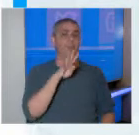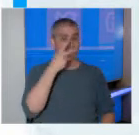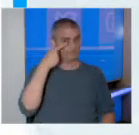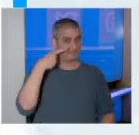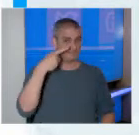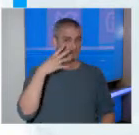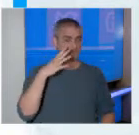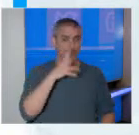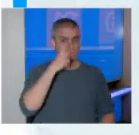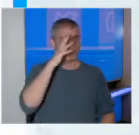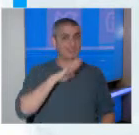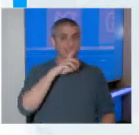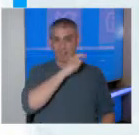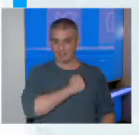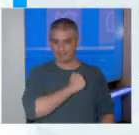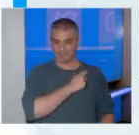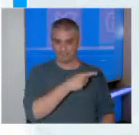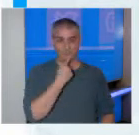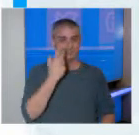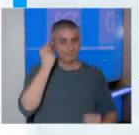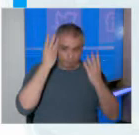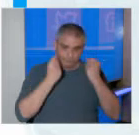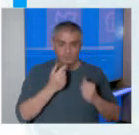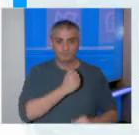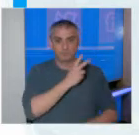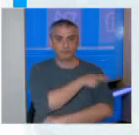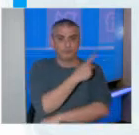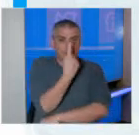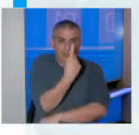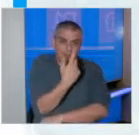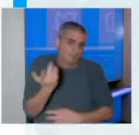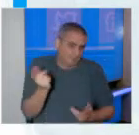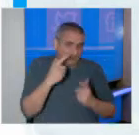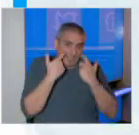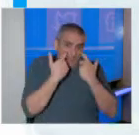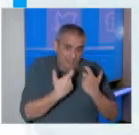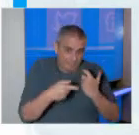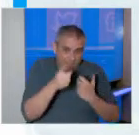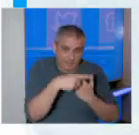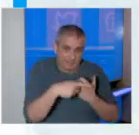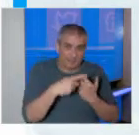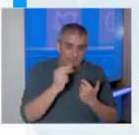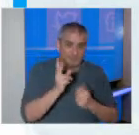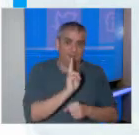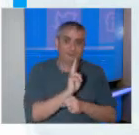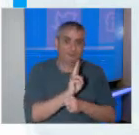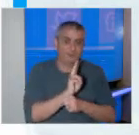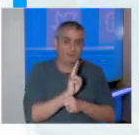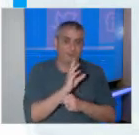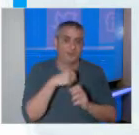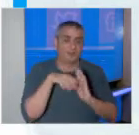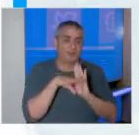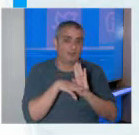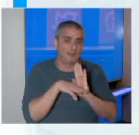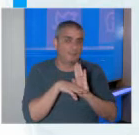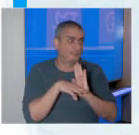שימו לב לתמונה הזו, מלא אברכים ושוטר אחד, זה שלמעשה צריך לפקח על השמירה, על